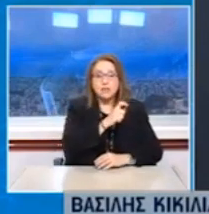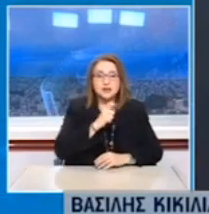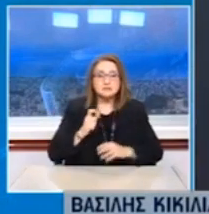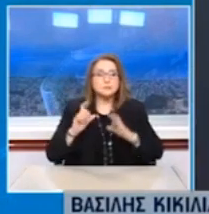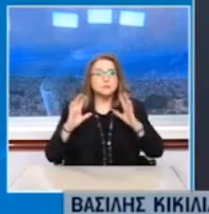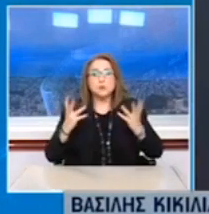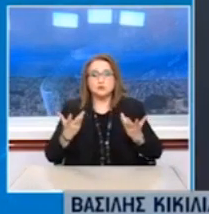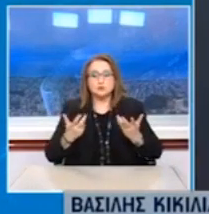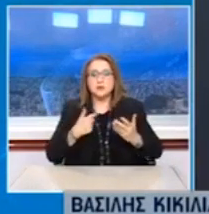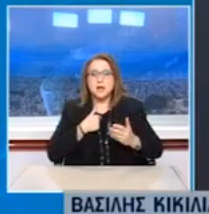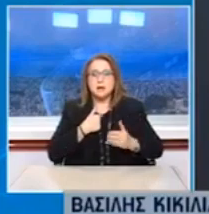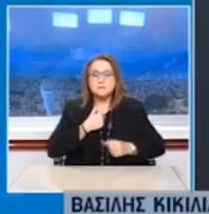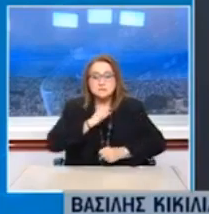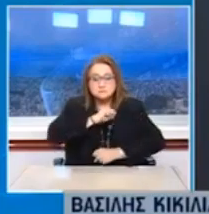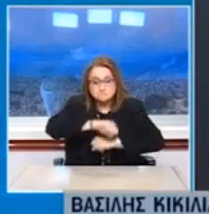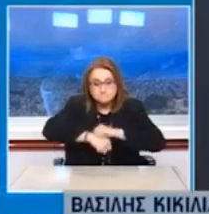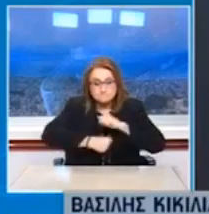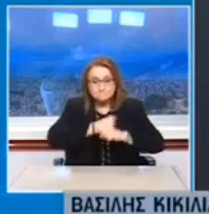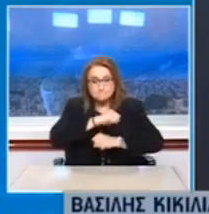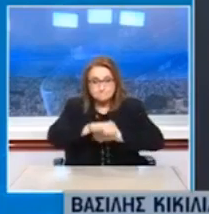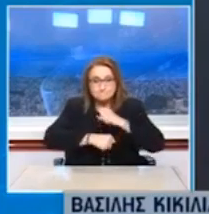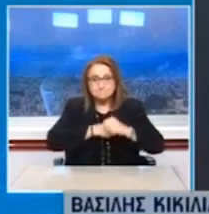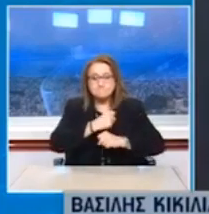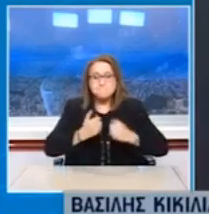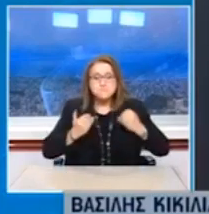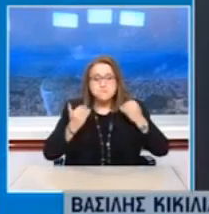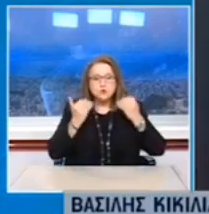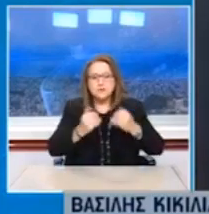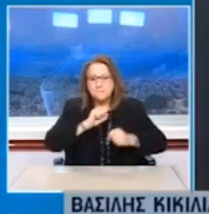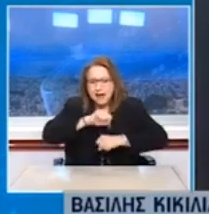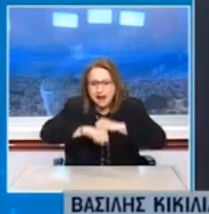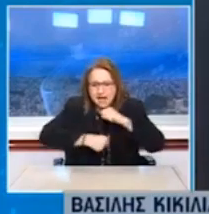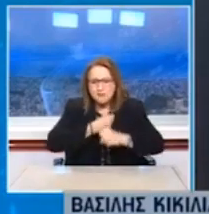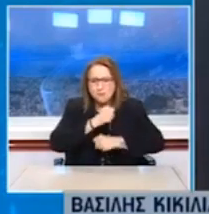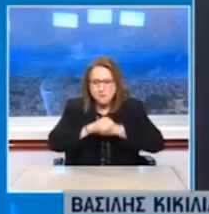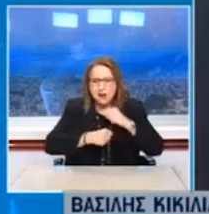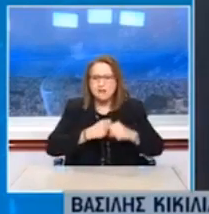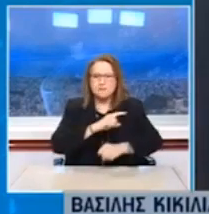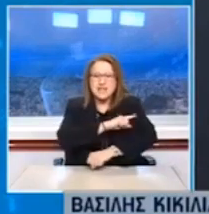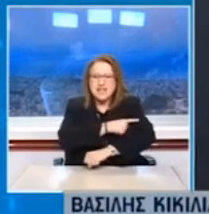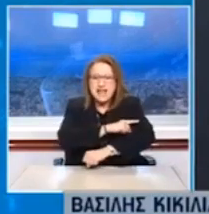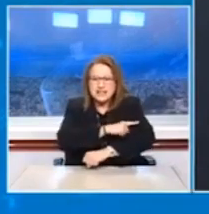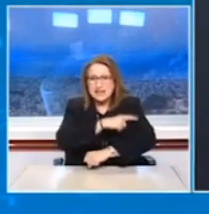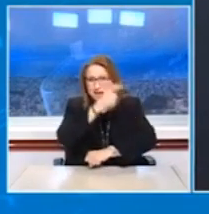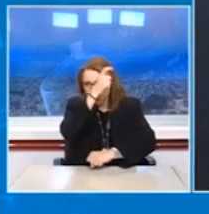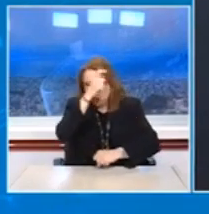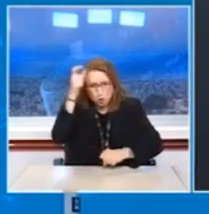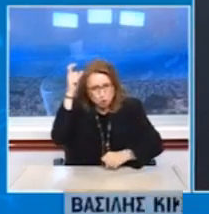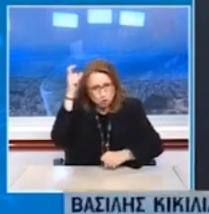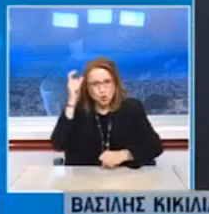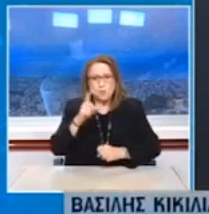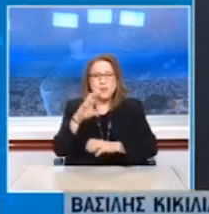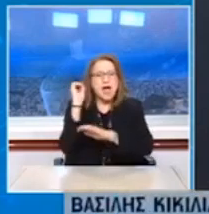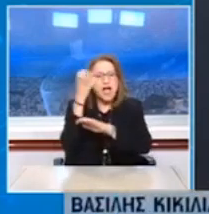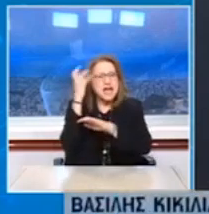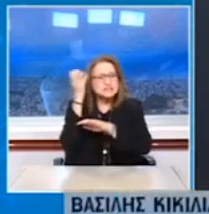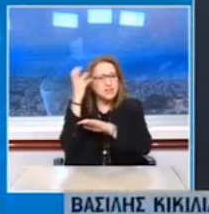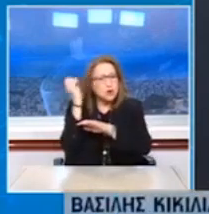Αγωνιζόμαστε έχοντας την πρώτη γραμμή τους ιατρούς μας, τους νοσηλευτές, τα πληρώματα των